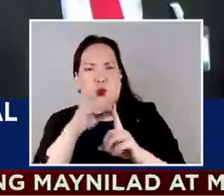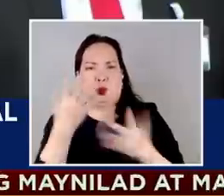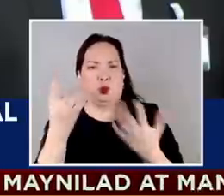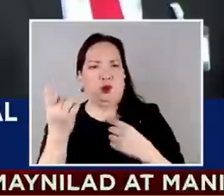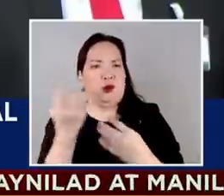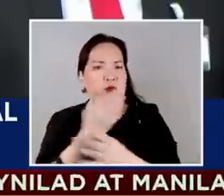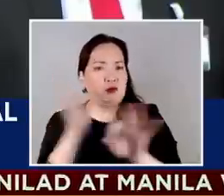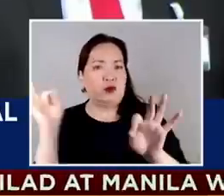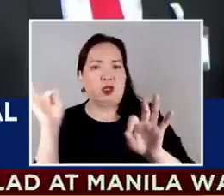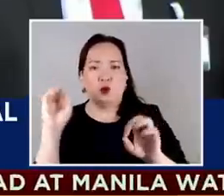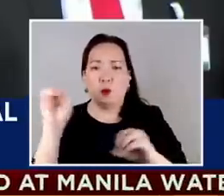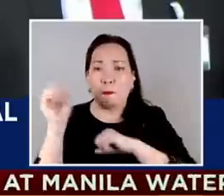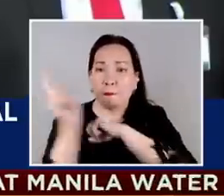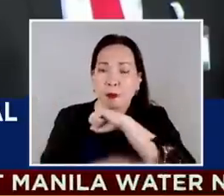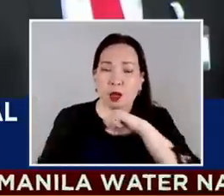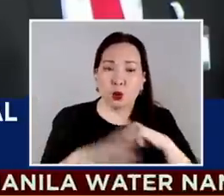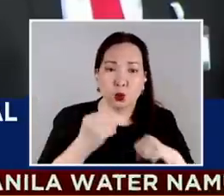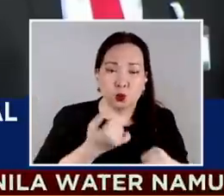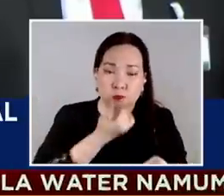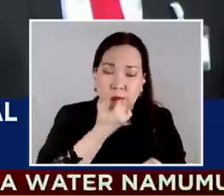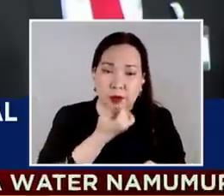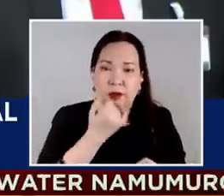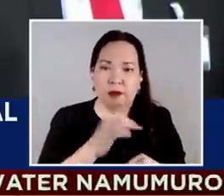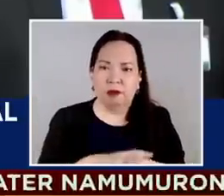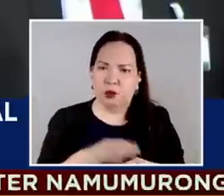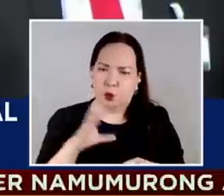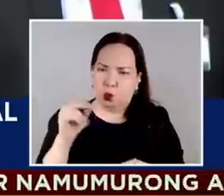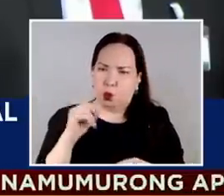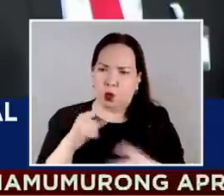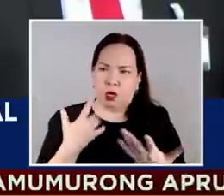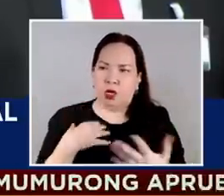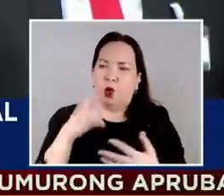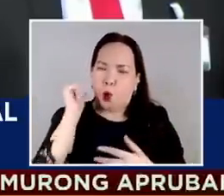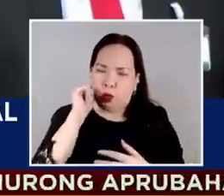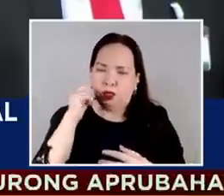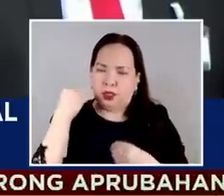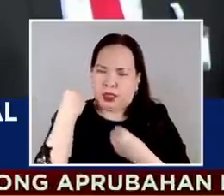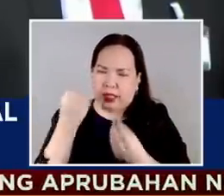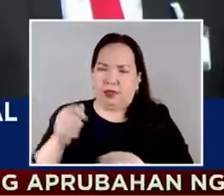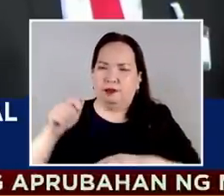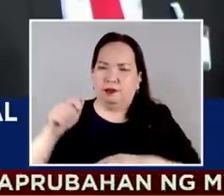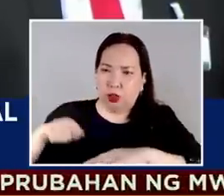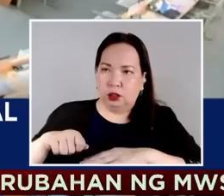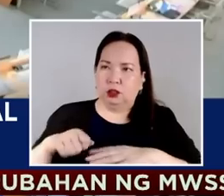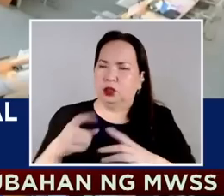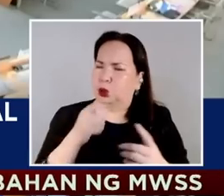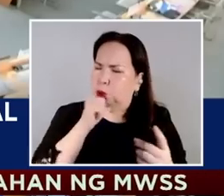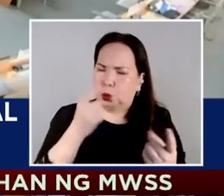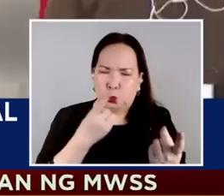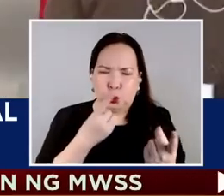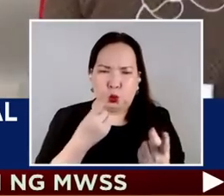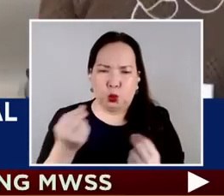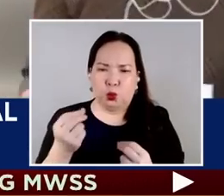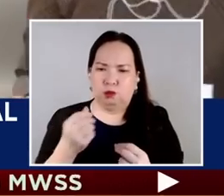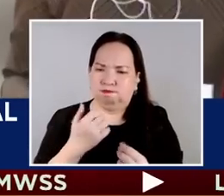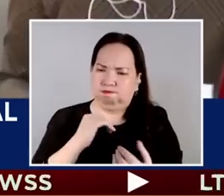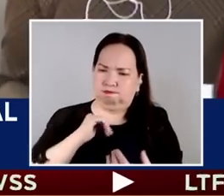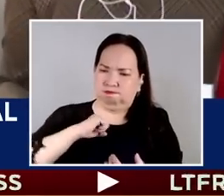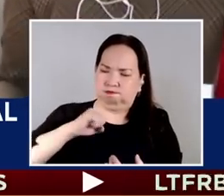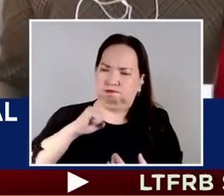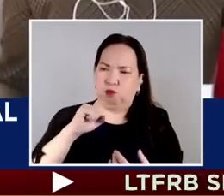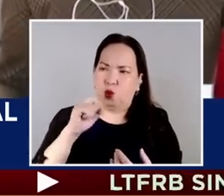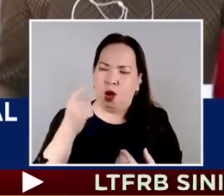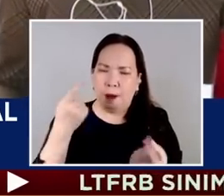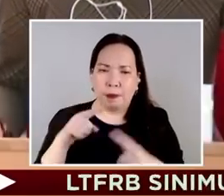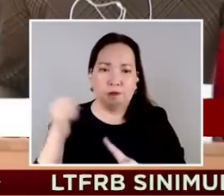not tolerate the denial of justice nor any violation of human rights. Para naman sa ilang